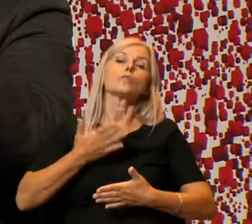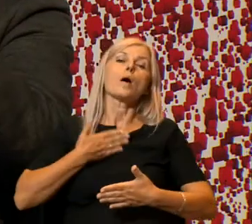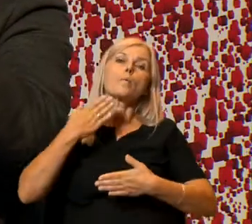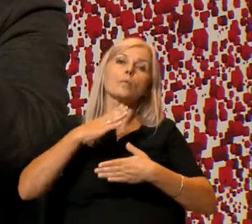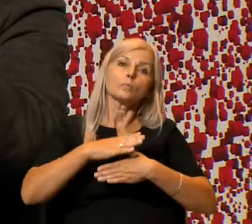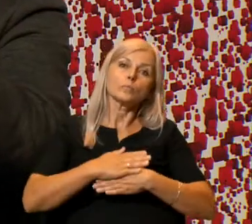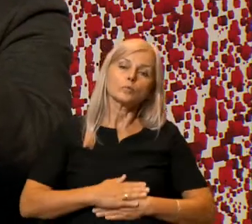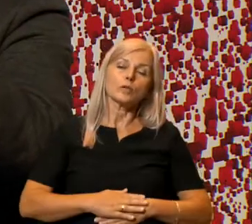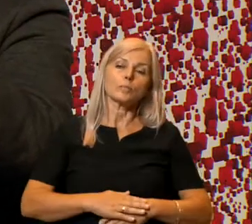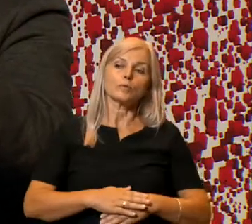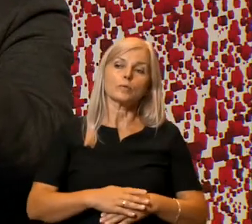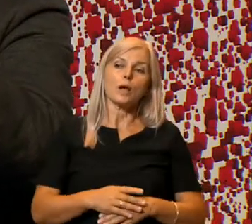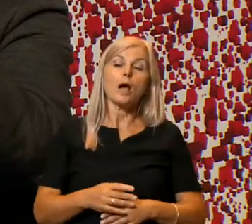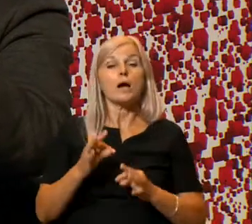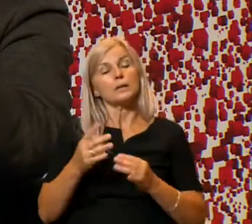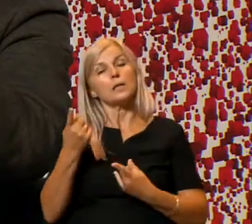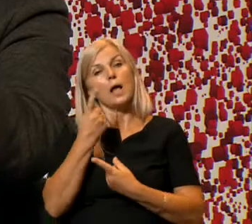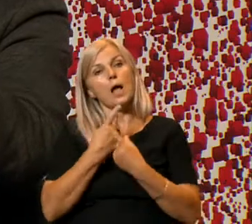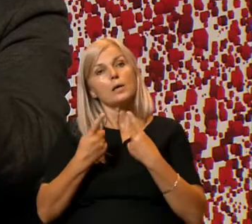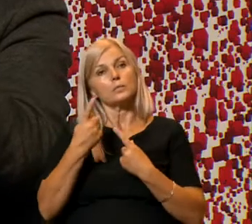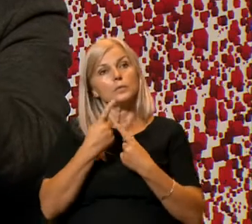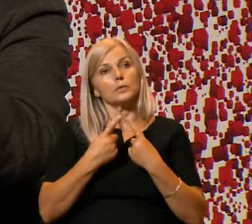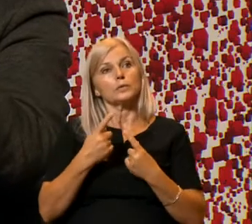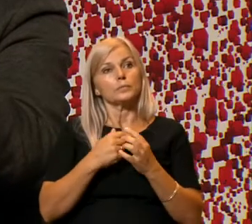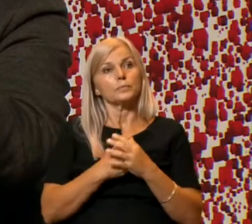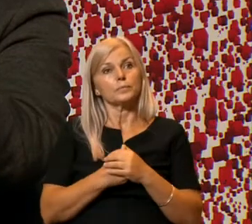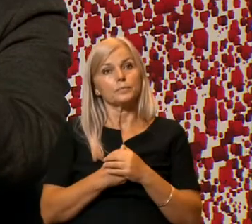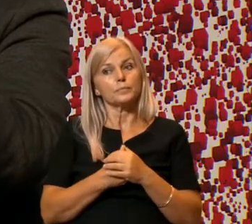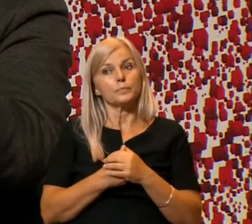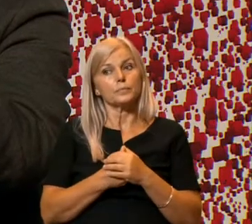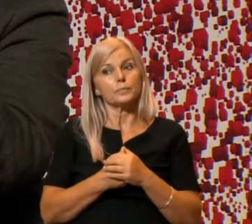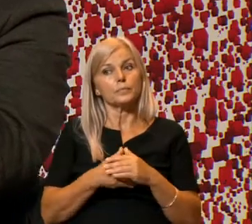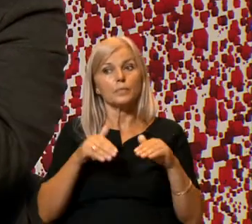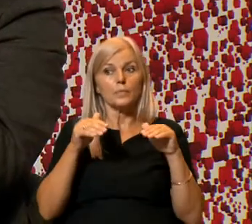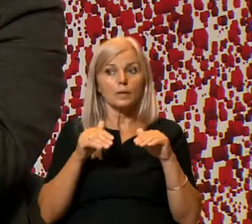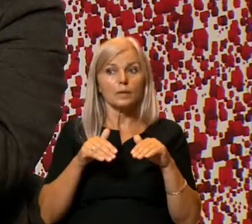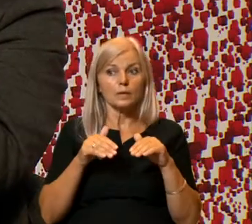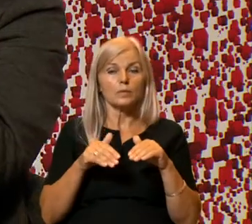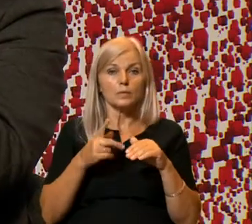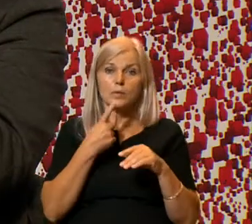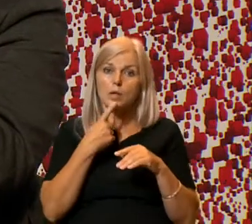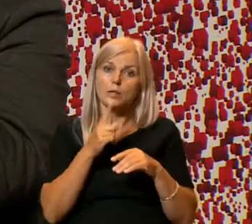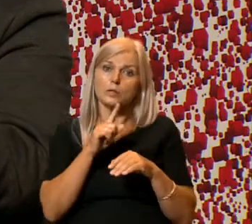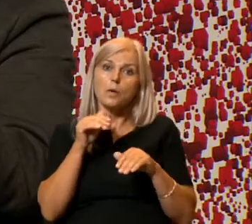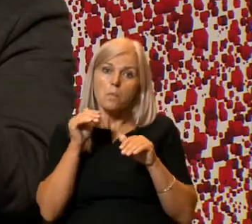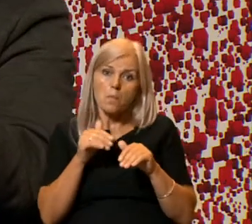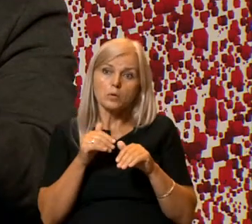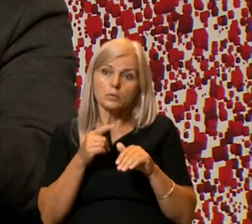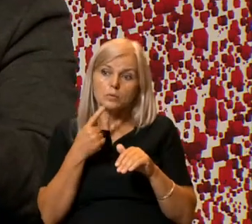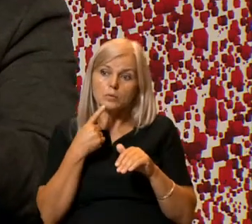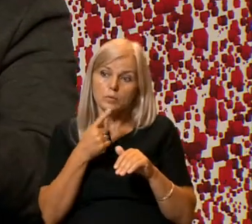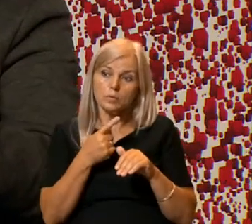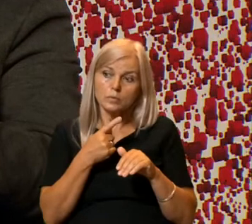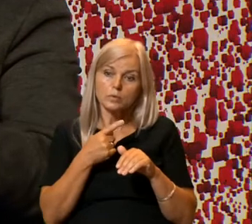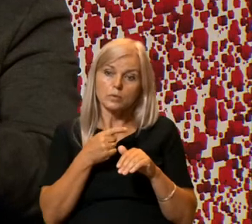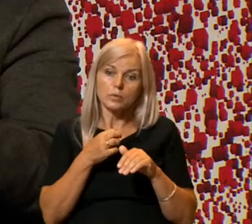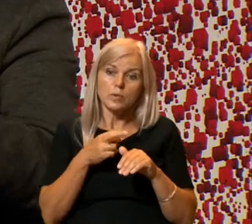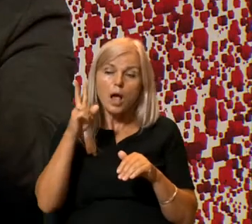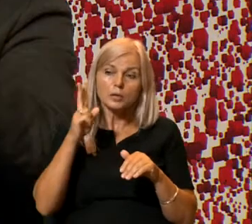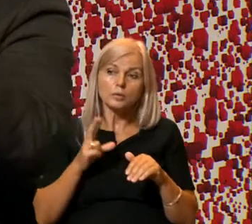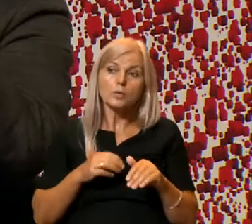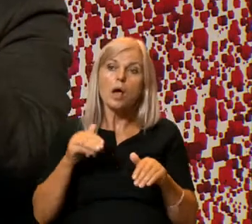A teraz myślę, że możemy powiedzieć, nie możemy zapewnić, że instytucje pozwolą